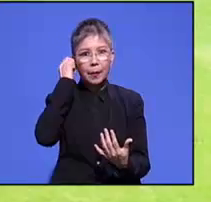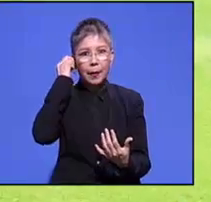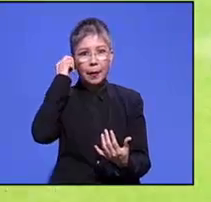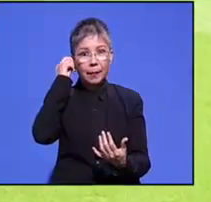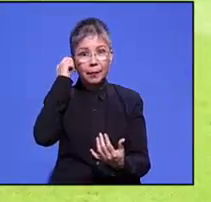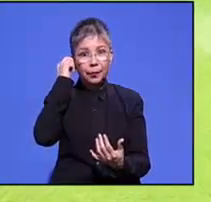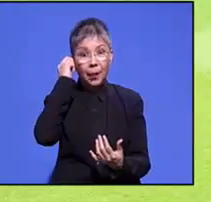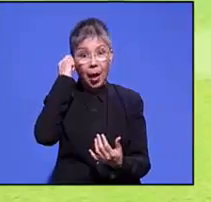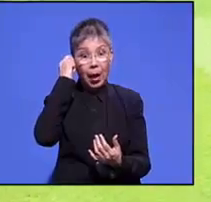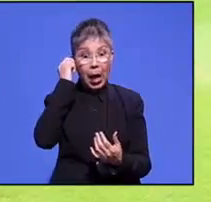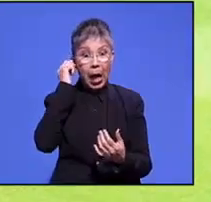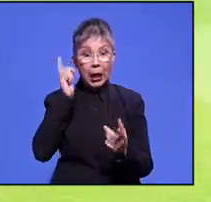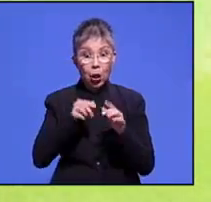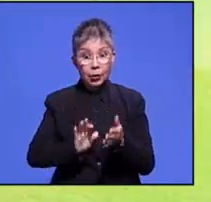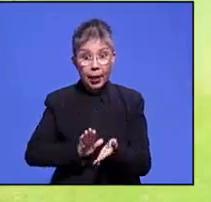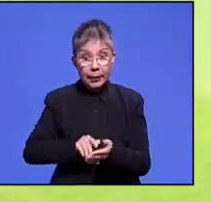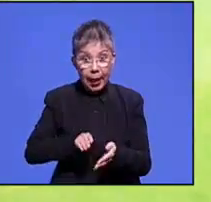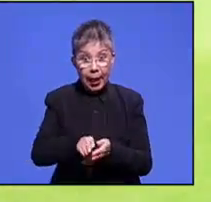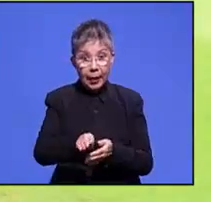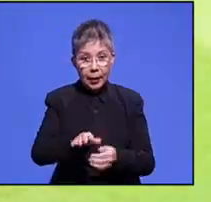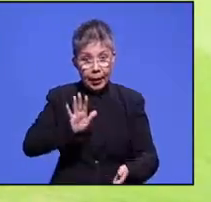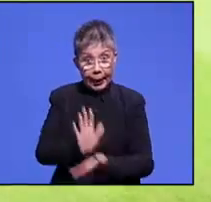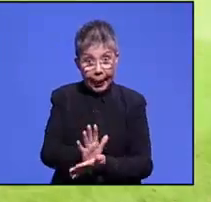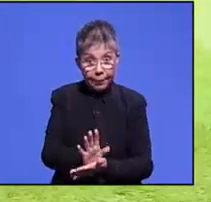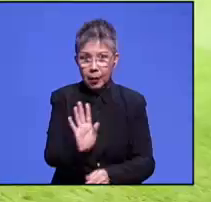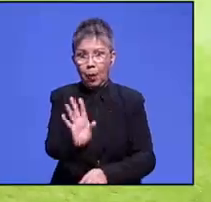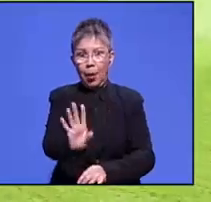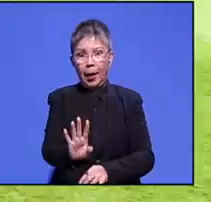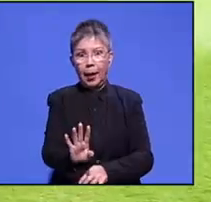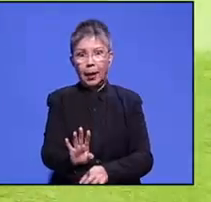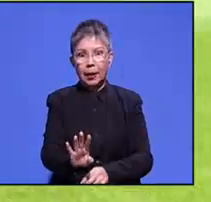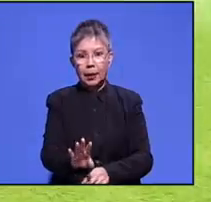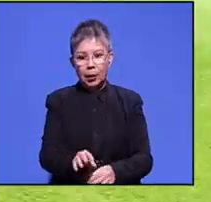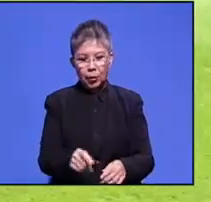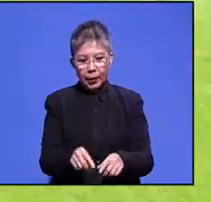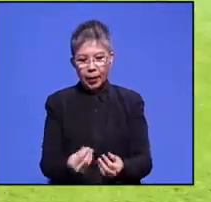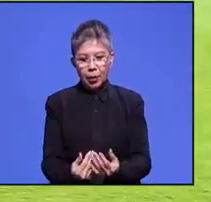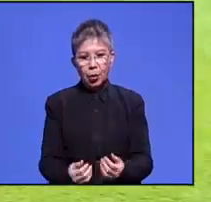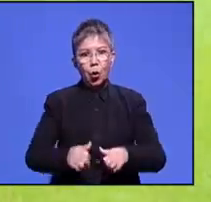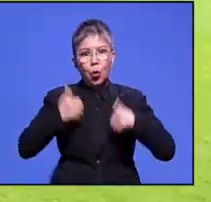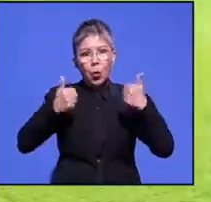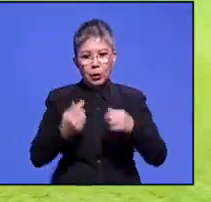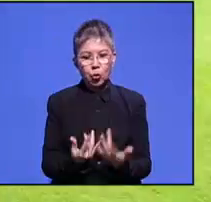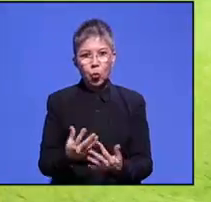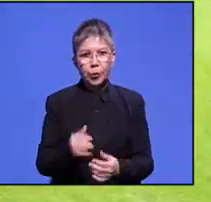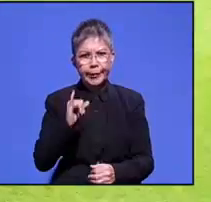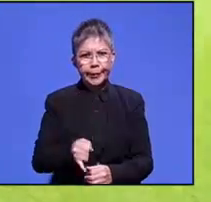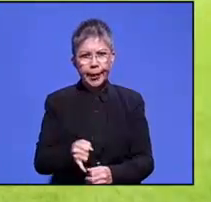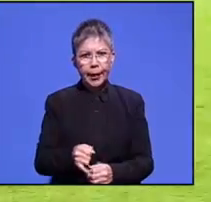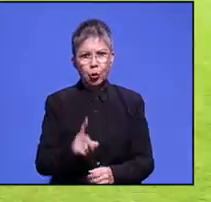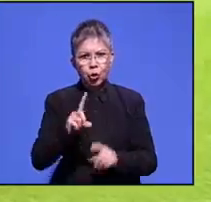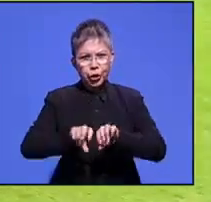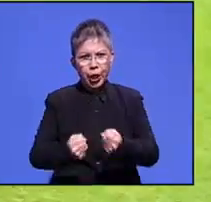sekalian aja enggak bisa ngerem karena kalau nanti ngerem mobilnya berhenti ngaruh ke kualitas rumput ini bakal kayak turun sendiri gitu